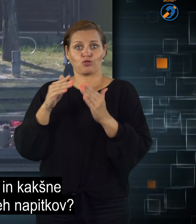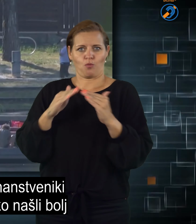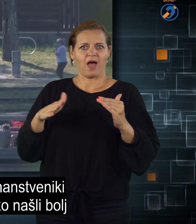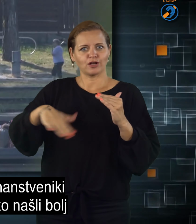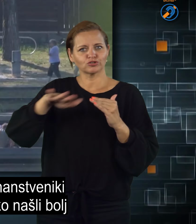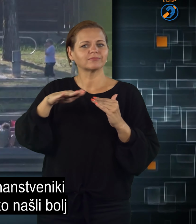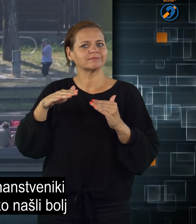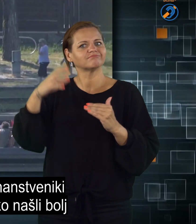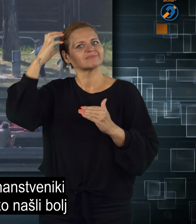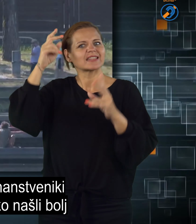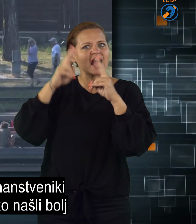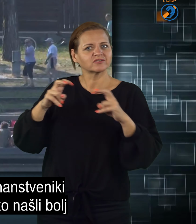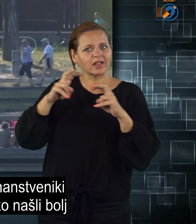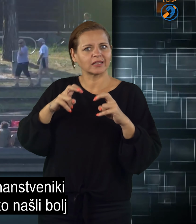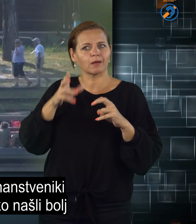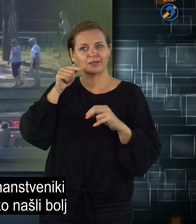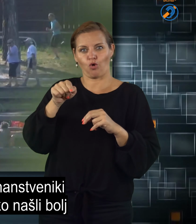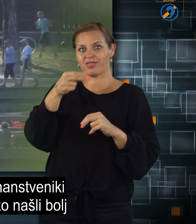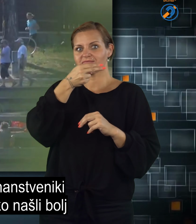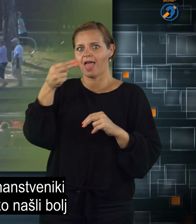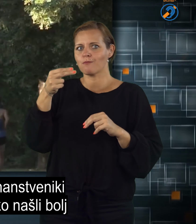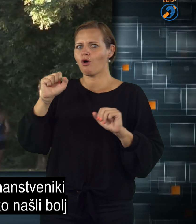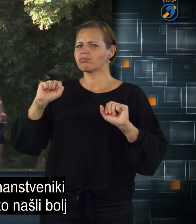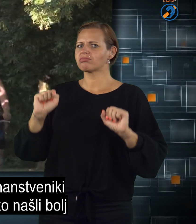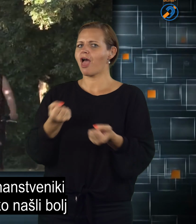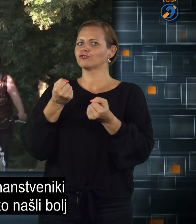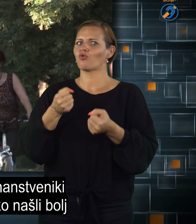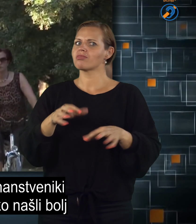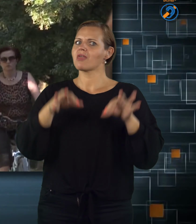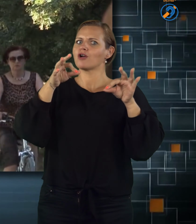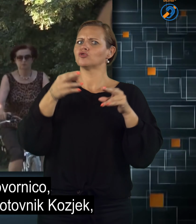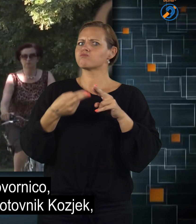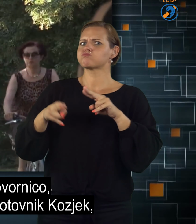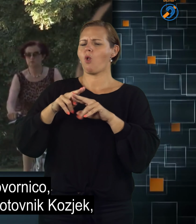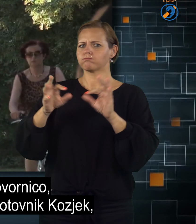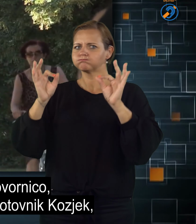Med domačimi znanstveniki bi na to temo težko našli bolj kredibilno sogovornico,